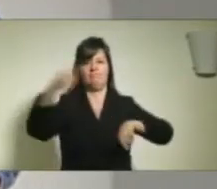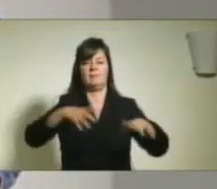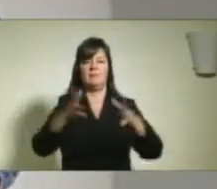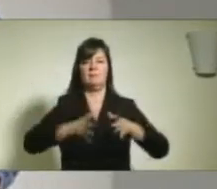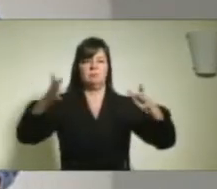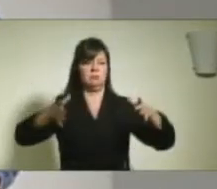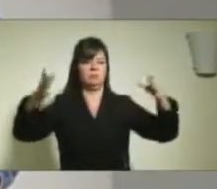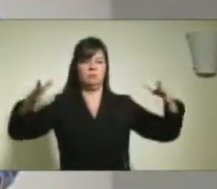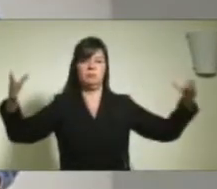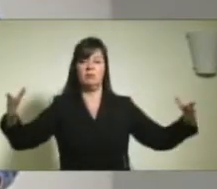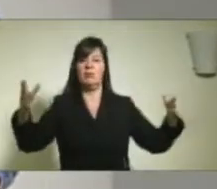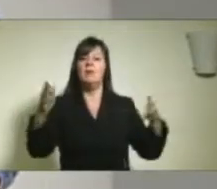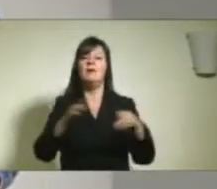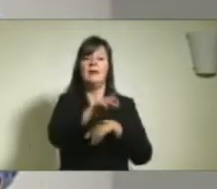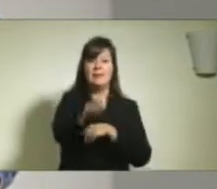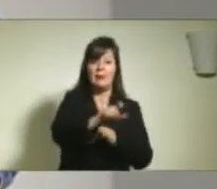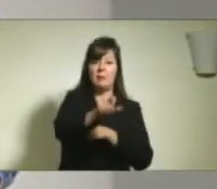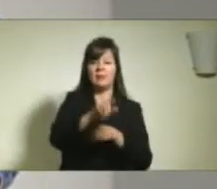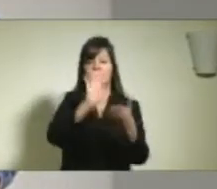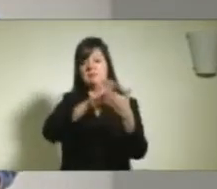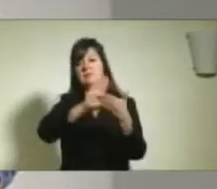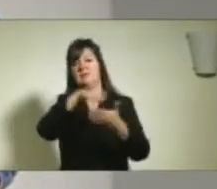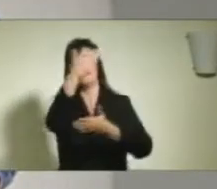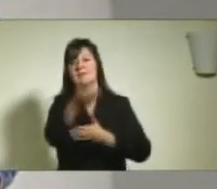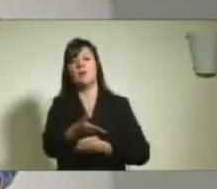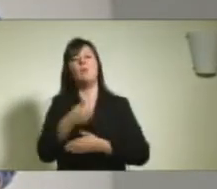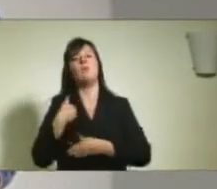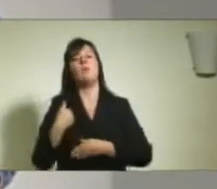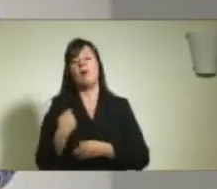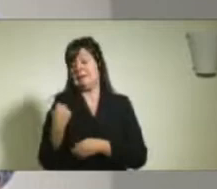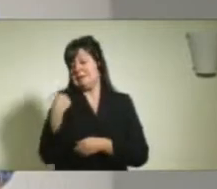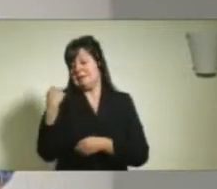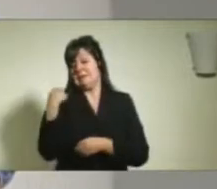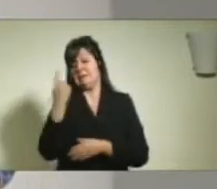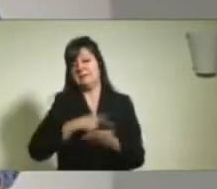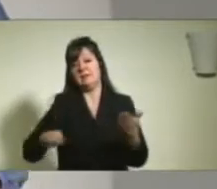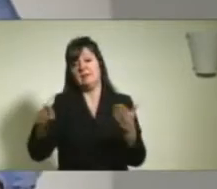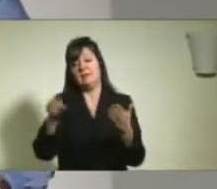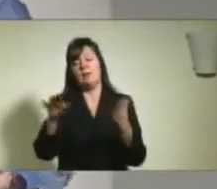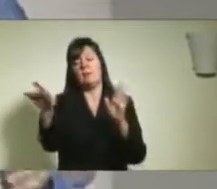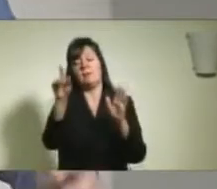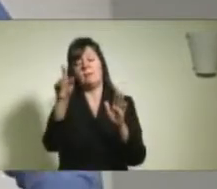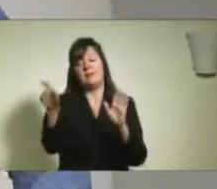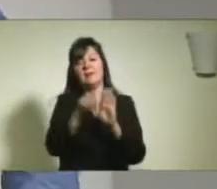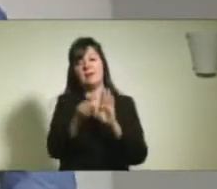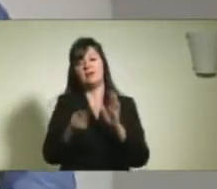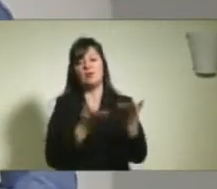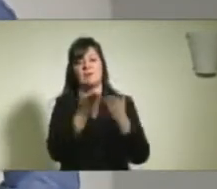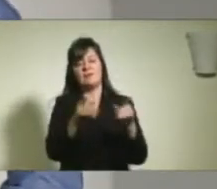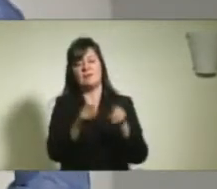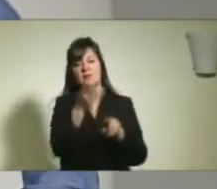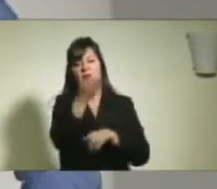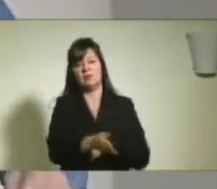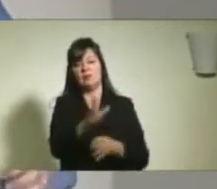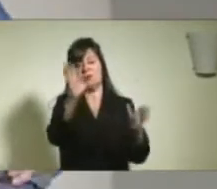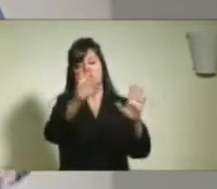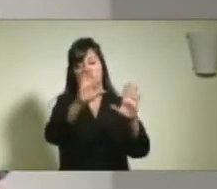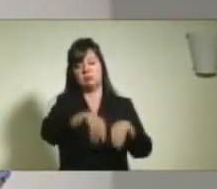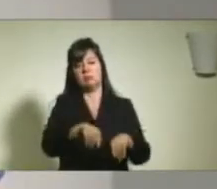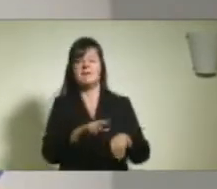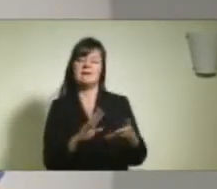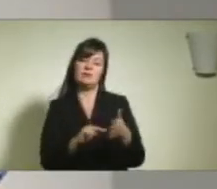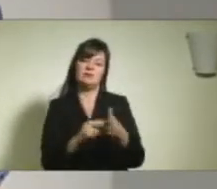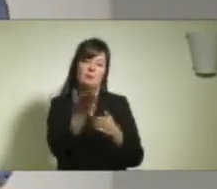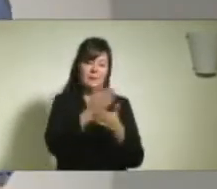le Québec d'avoir justement interdit ce type de service et d'offrir des solutions au moins